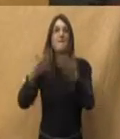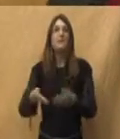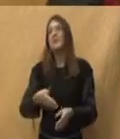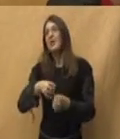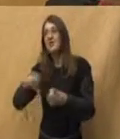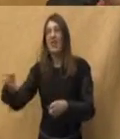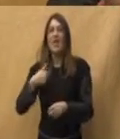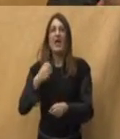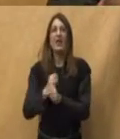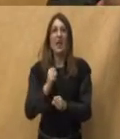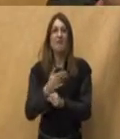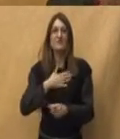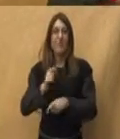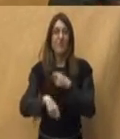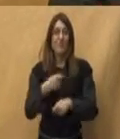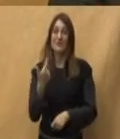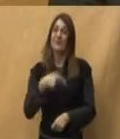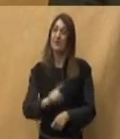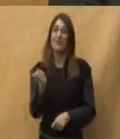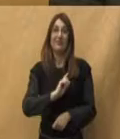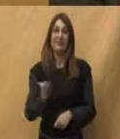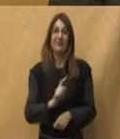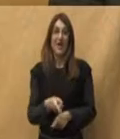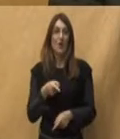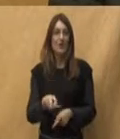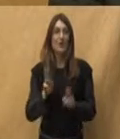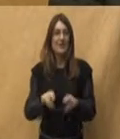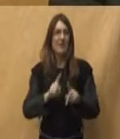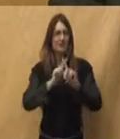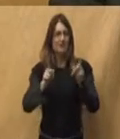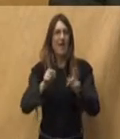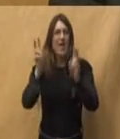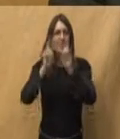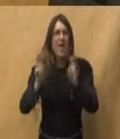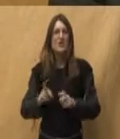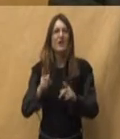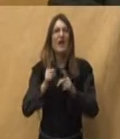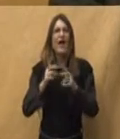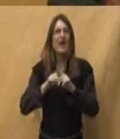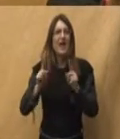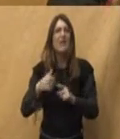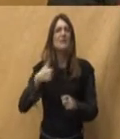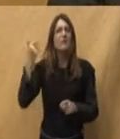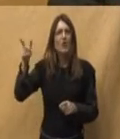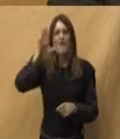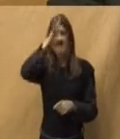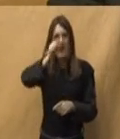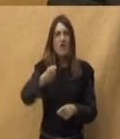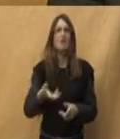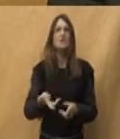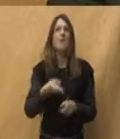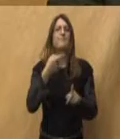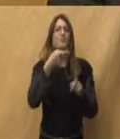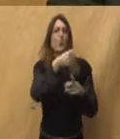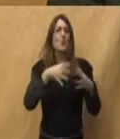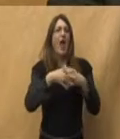posao. Što naravno nije. I tu postoje velike nacionalne razlike. Ja spominjem nacionalne razlike jer sam bio i u Francuskoj i u